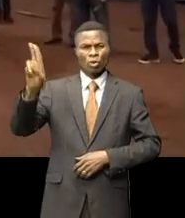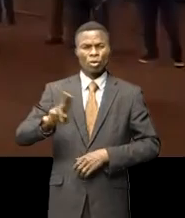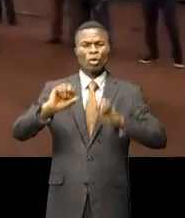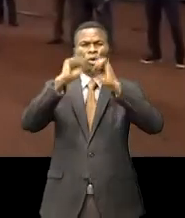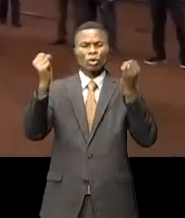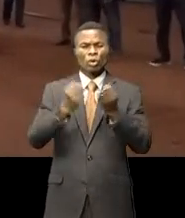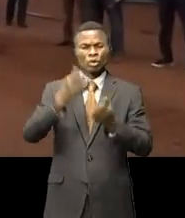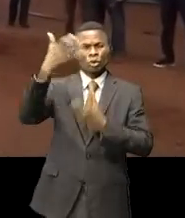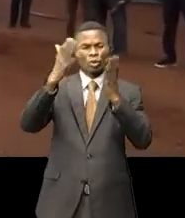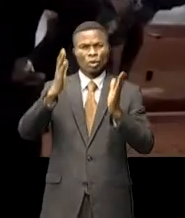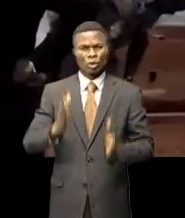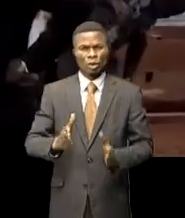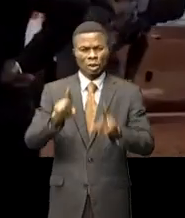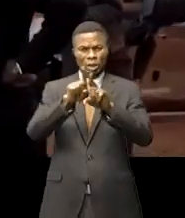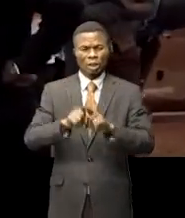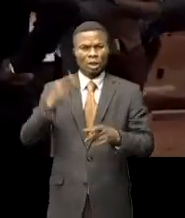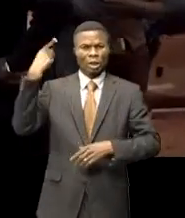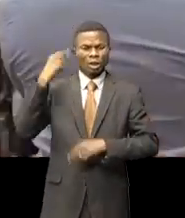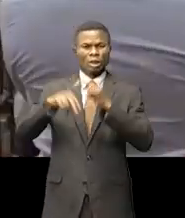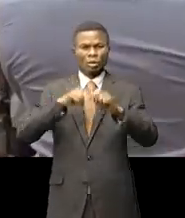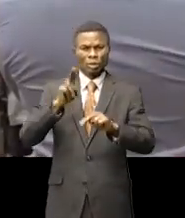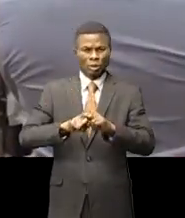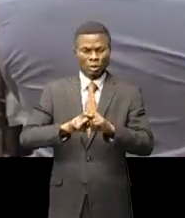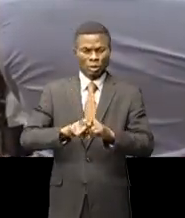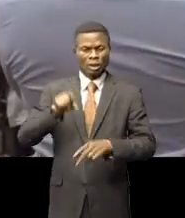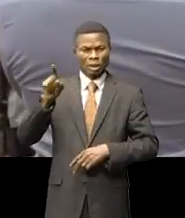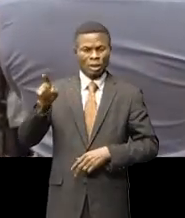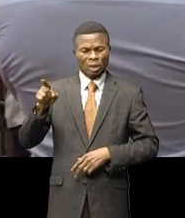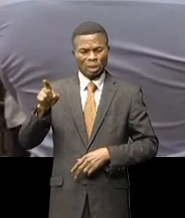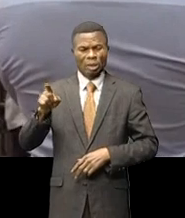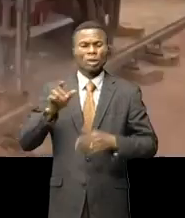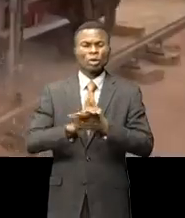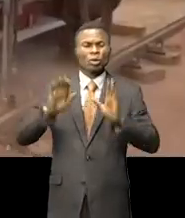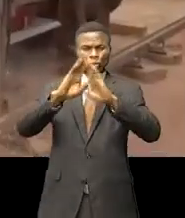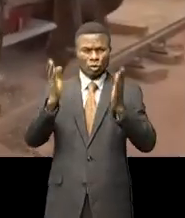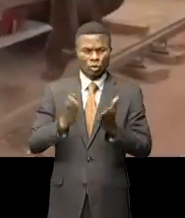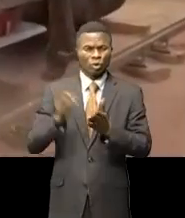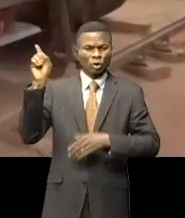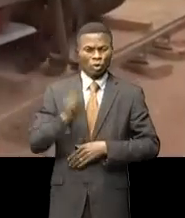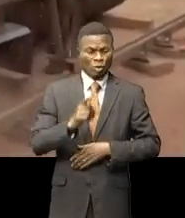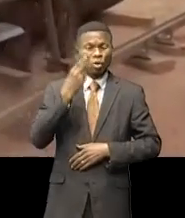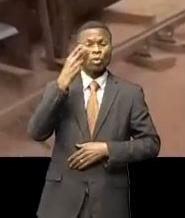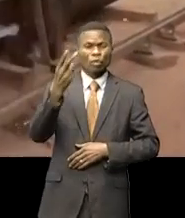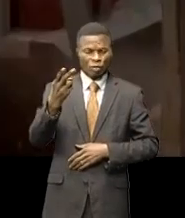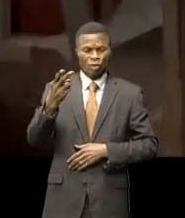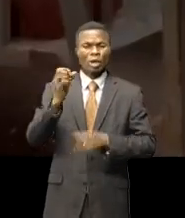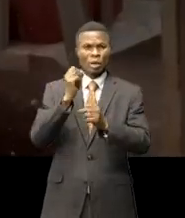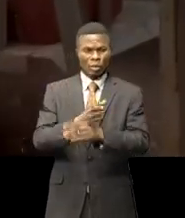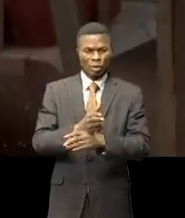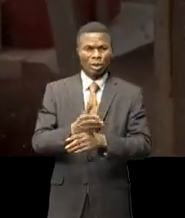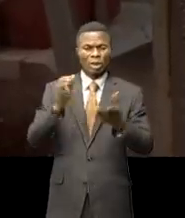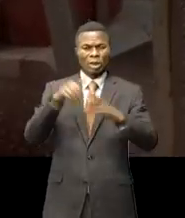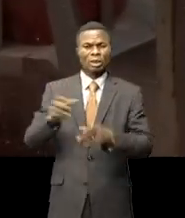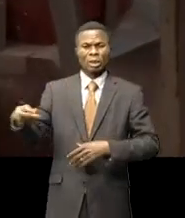Crystal Venture ainsi que le député national Constantin Benguele, tous venus vivre ce qui s'accomplit ici dans